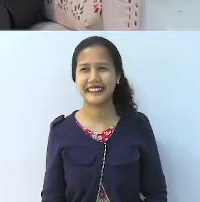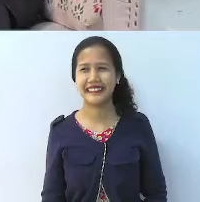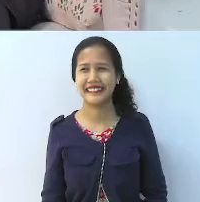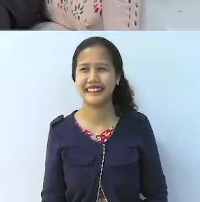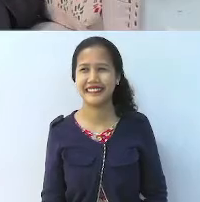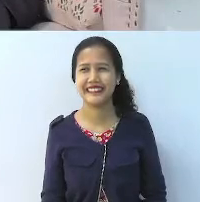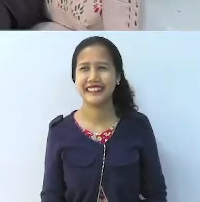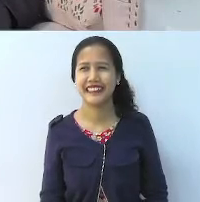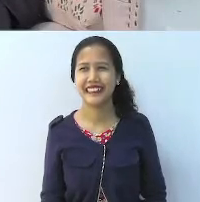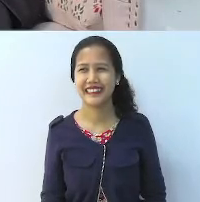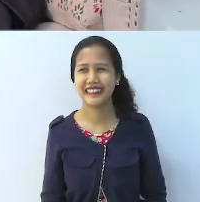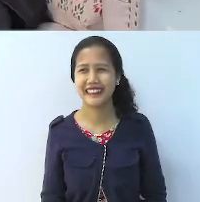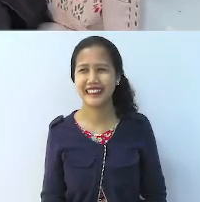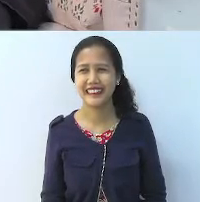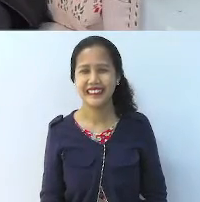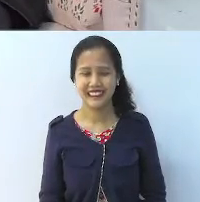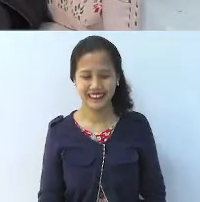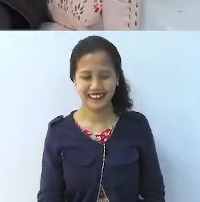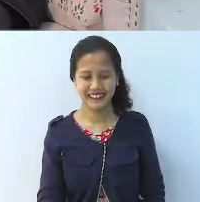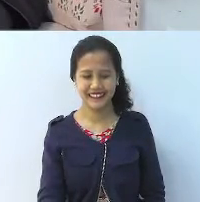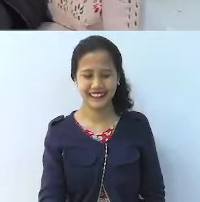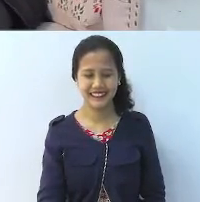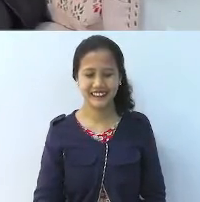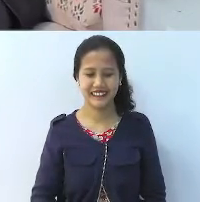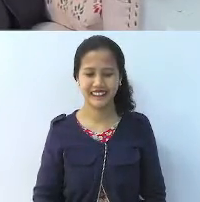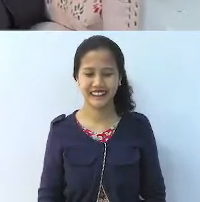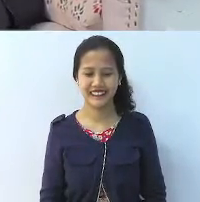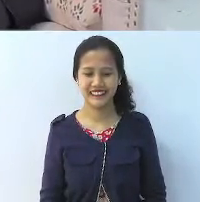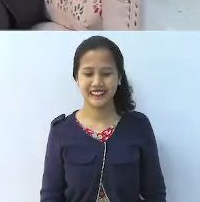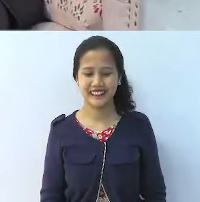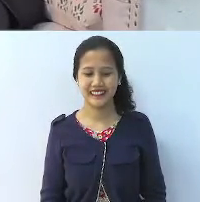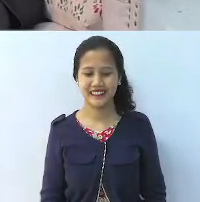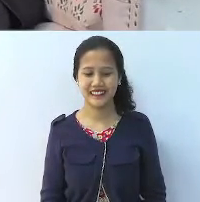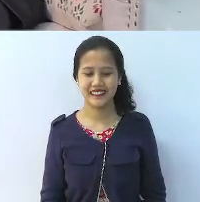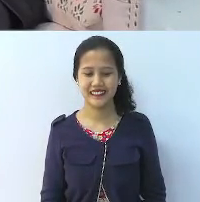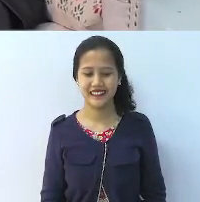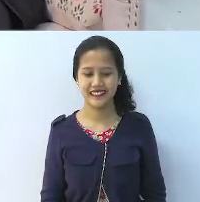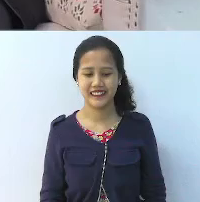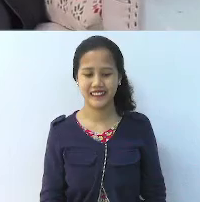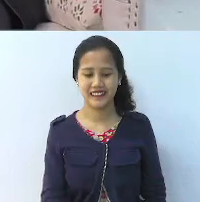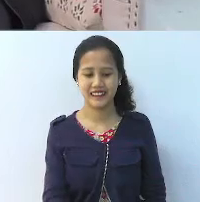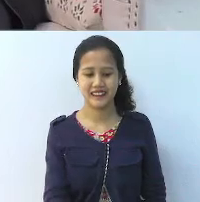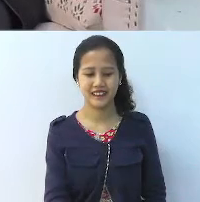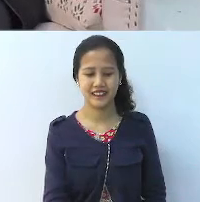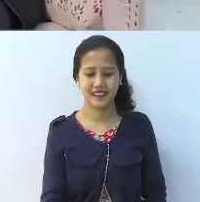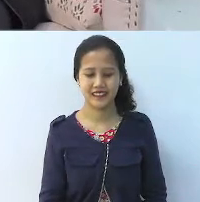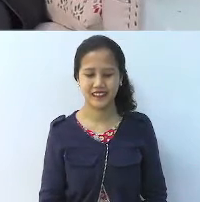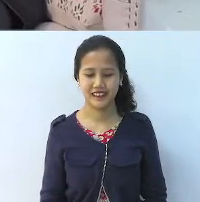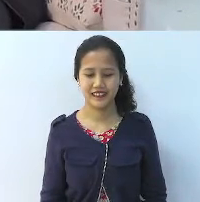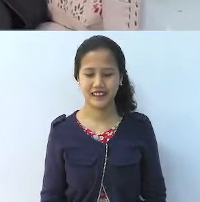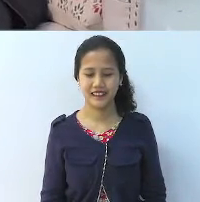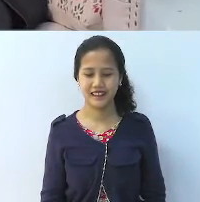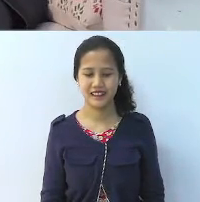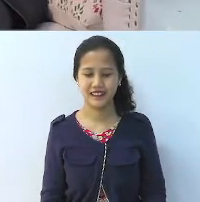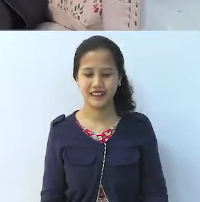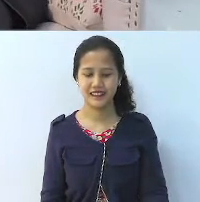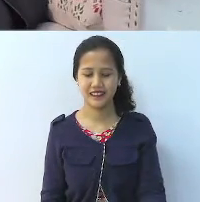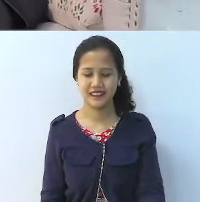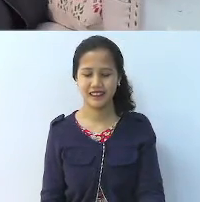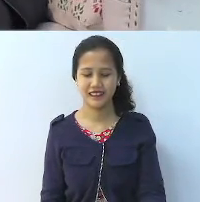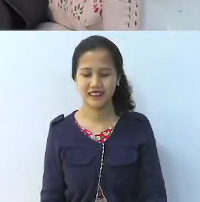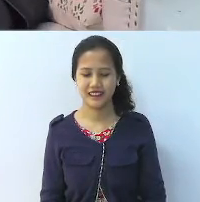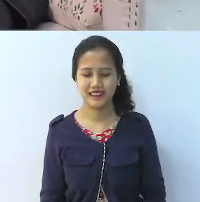again, congratulations, Ma'am Reda. Nanalo ka po ng 100 pesos po na load. Ayan, makikinabang na